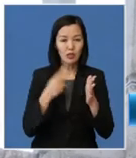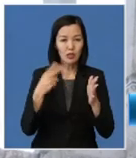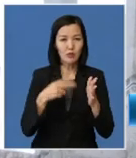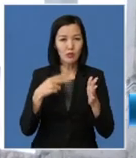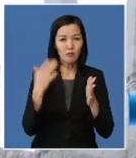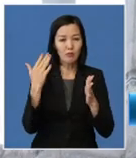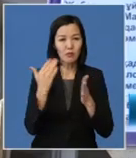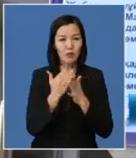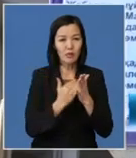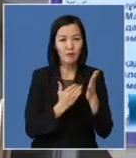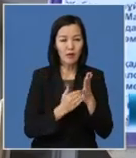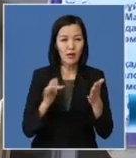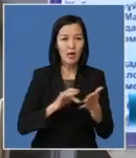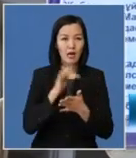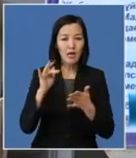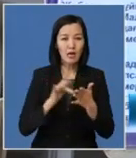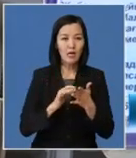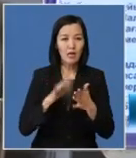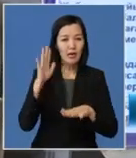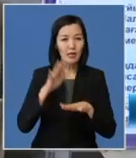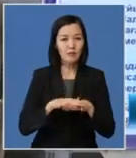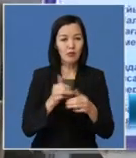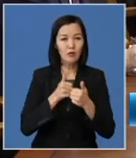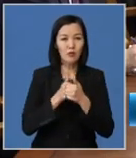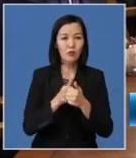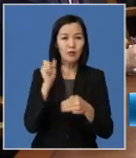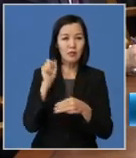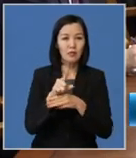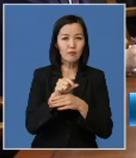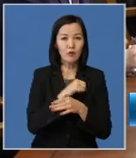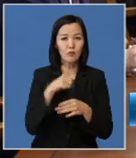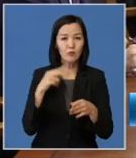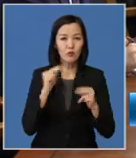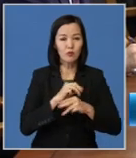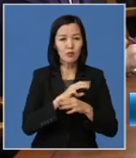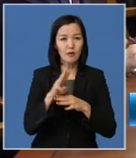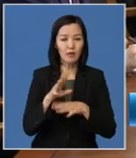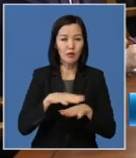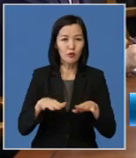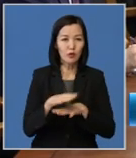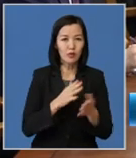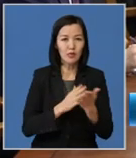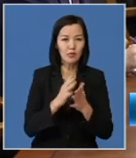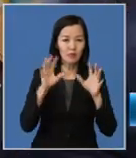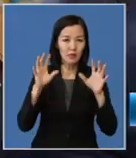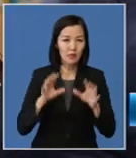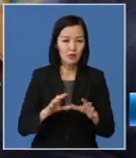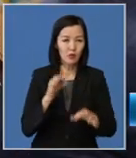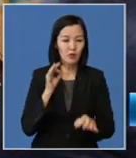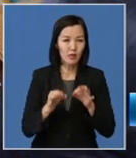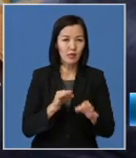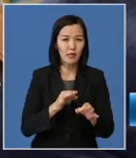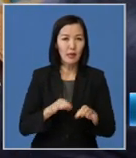7-20-25-ке қатысты аудан мен қала әкімдерінің орынбасарларына тапсырып, онан соң өзін-өзі жұмыспен қамтыған тұрғындардың қызметін заңдастыру жайын